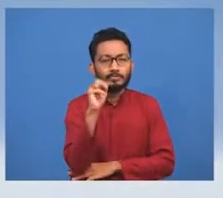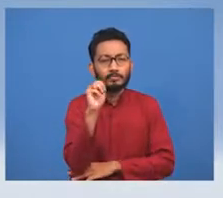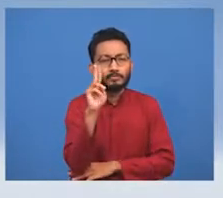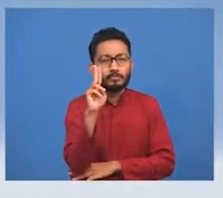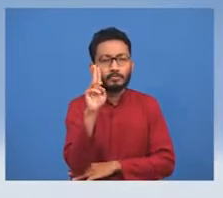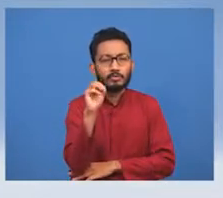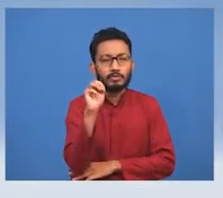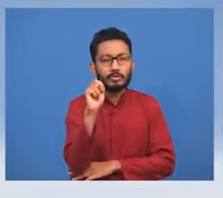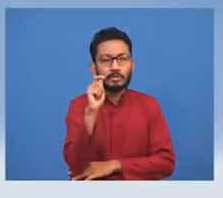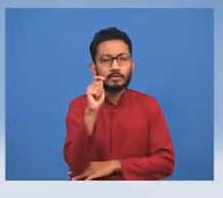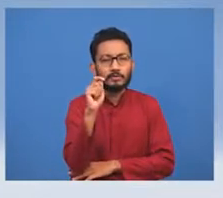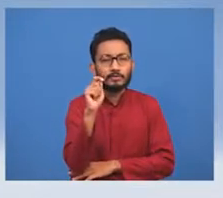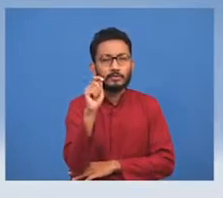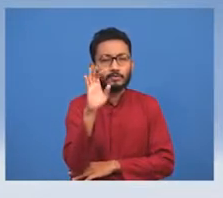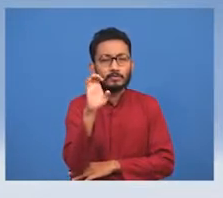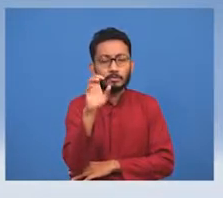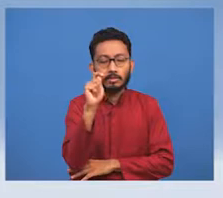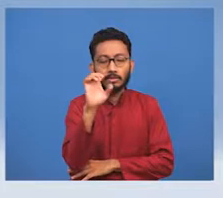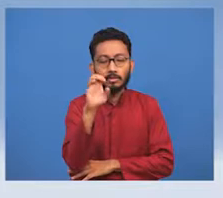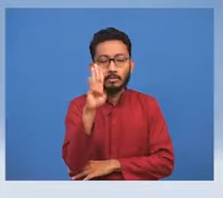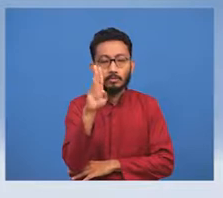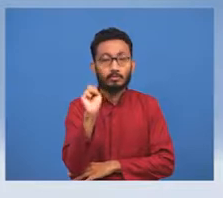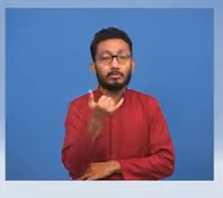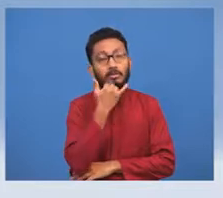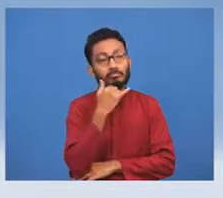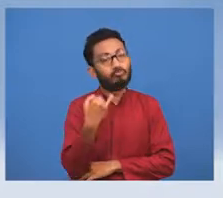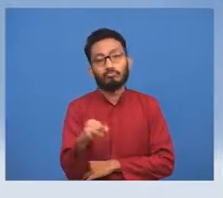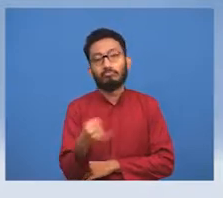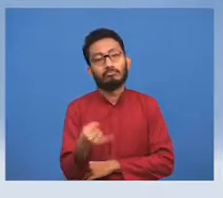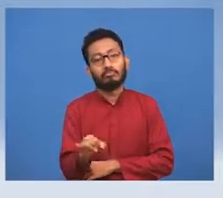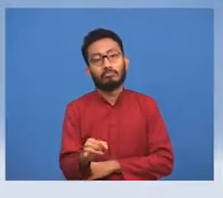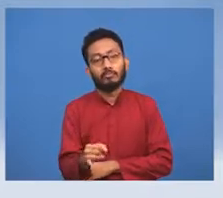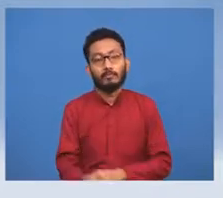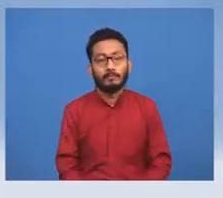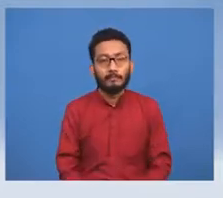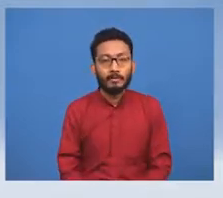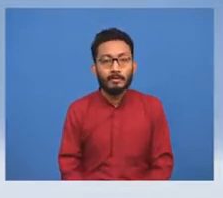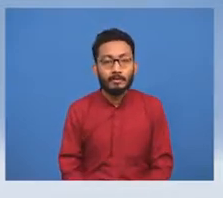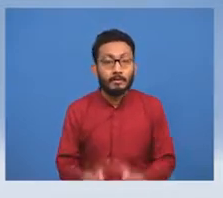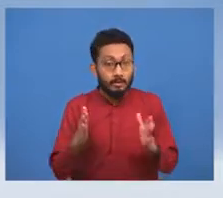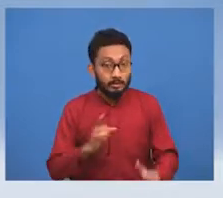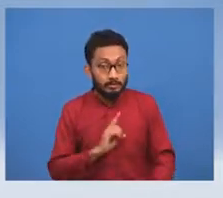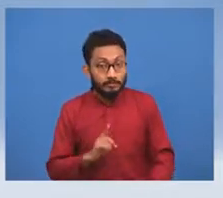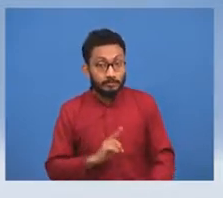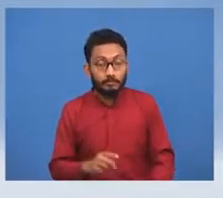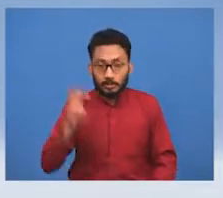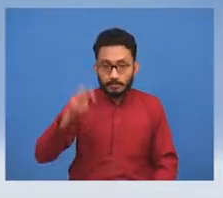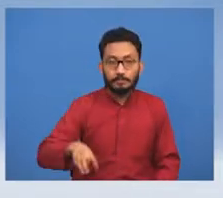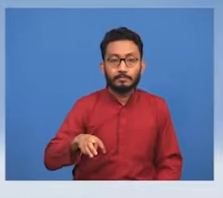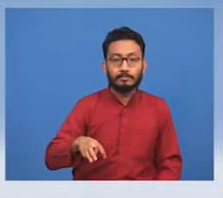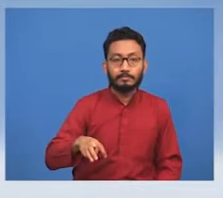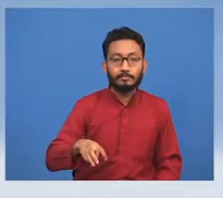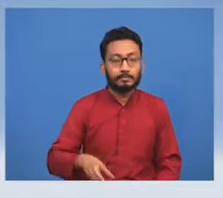Taala. Umat Islam wajib patuh kepada ajaran agama dengan sepenuh keikhlasan dan keyakinan.